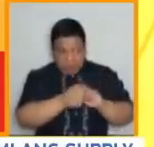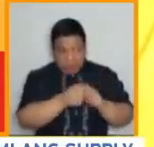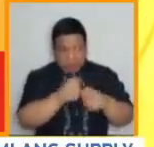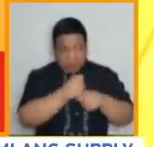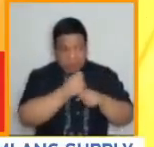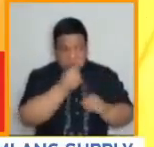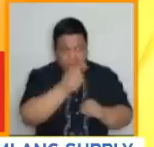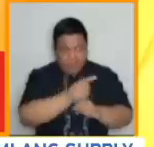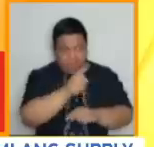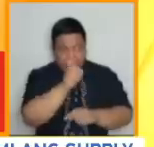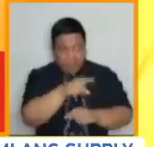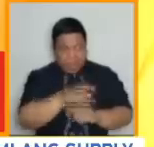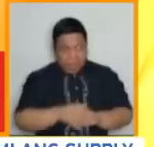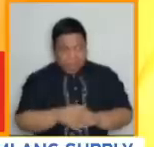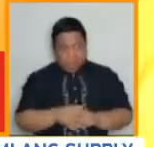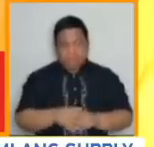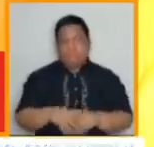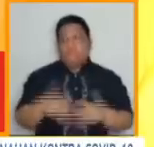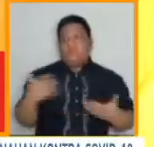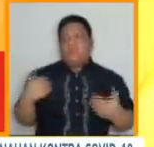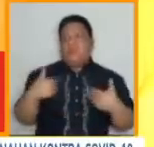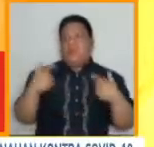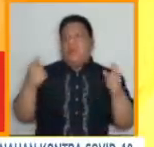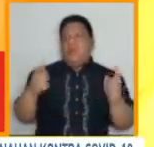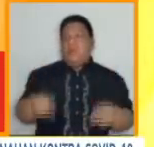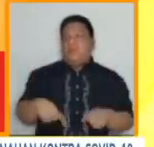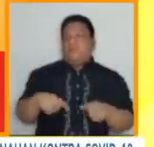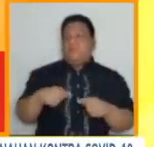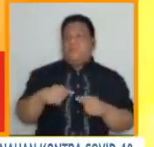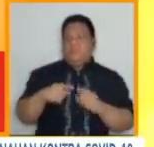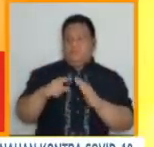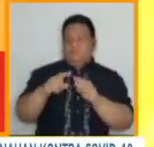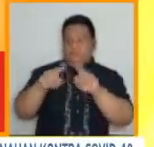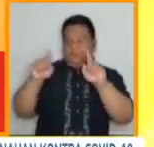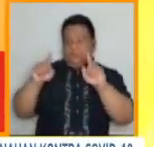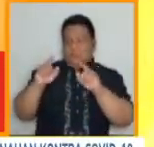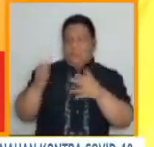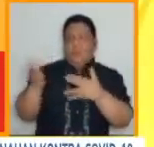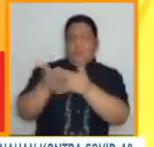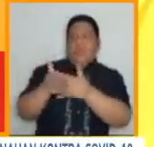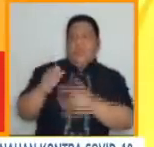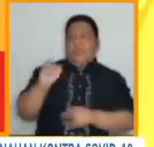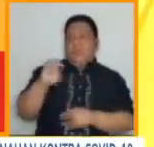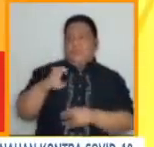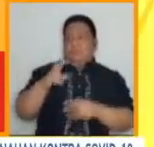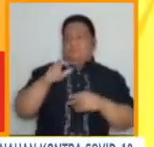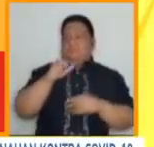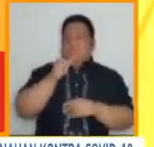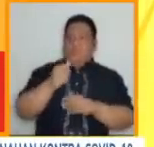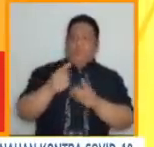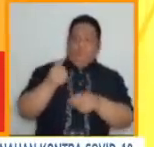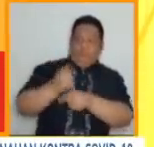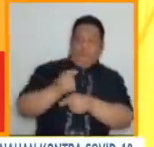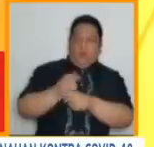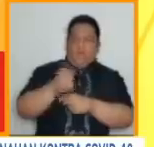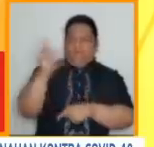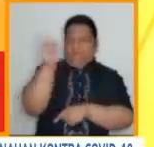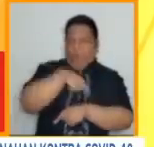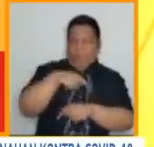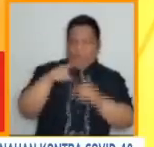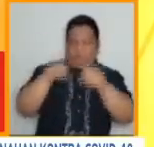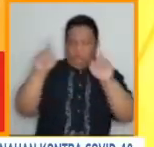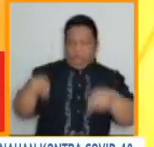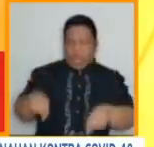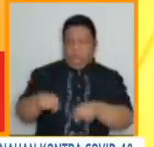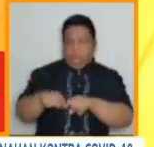Nagkaroon po ng kaso ng material misrepresentation eh. So kailangan po yun yung titingnan kung talaga nga